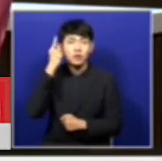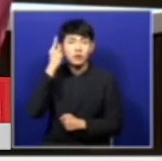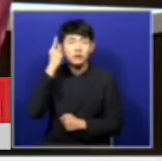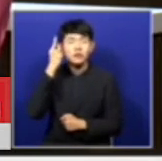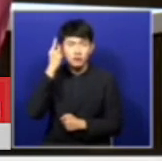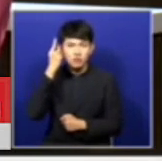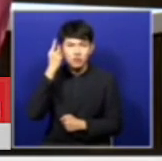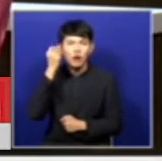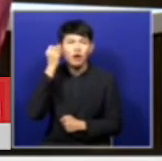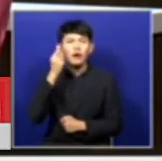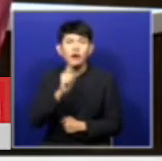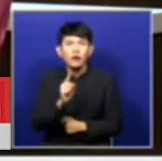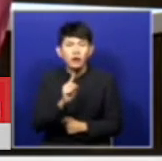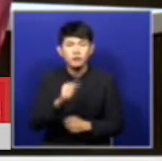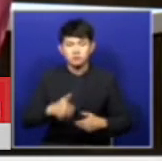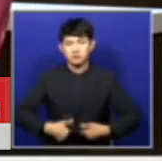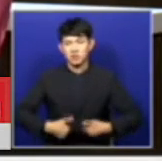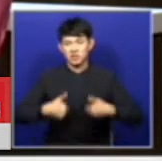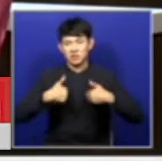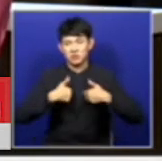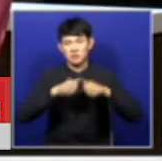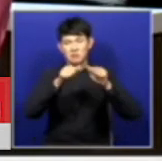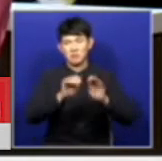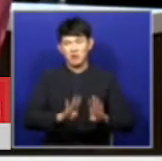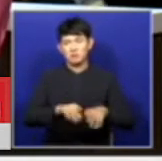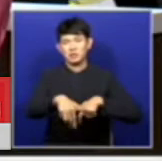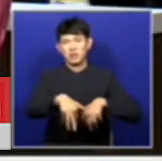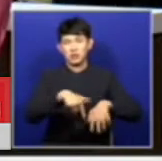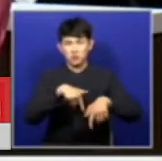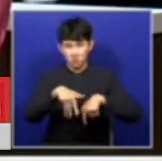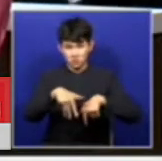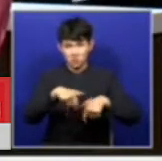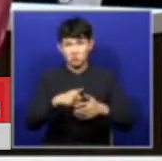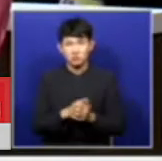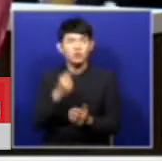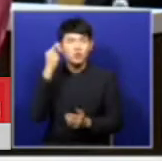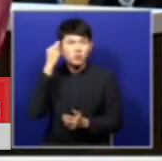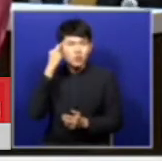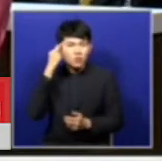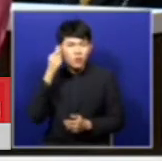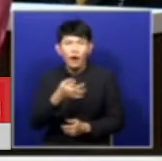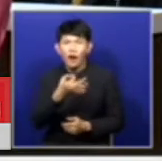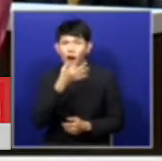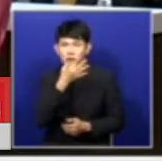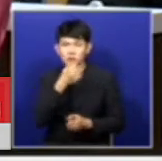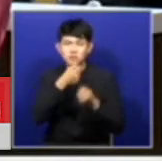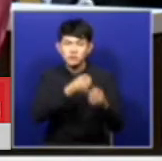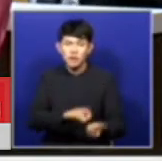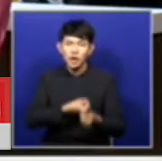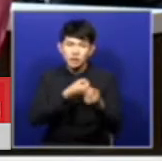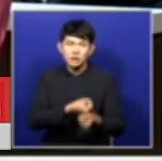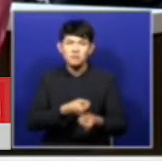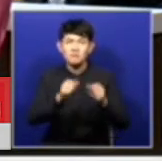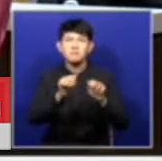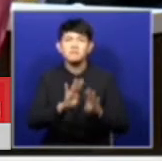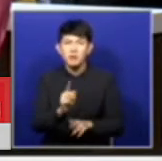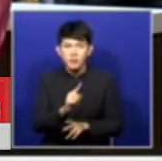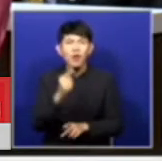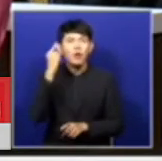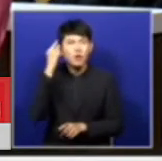ใจแน่นอนเข้าใจในชีวิตของประชาชนเข้าใจในวัฏจักรการทำมาหากินในการทำอาชีพของเ